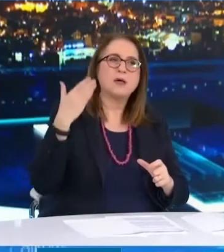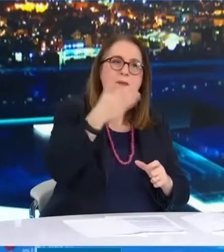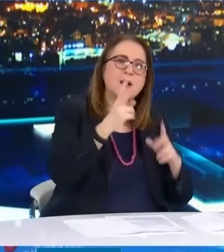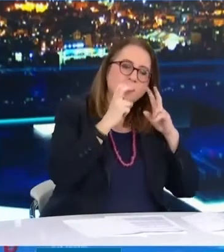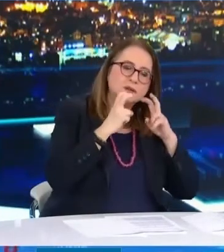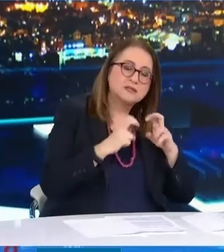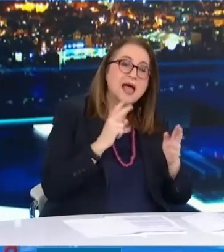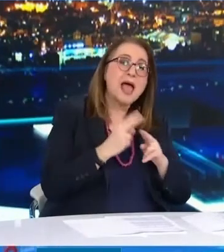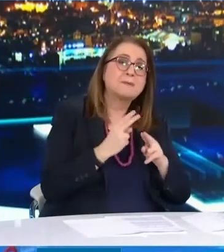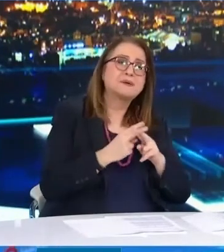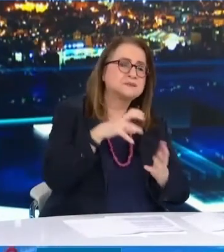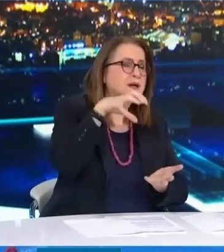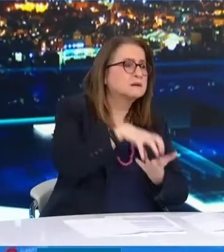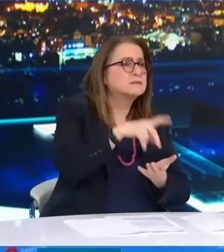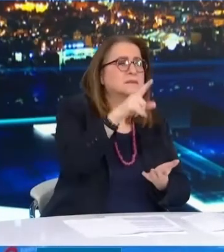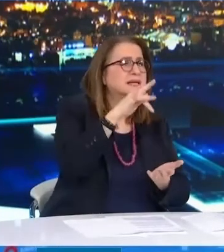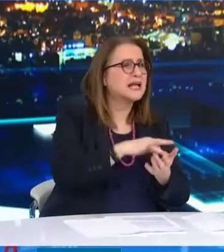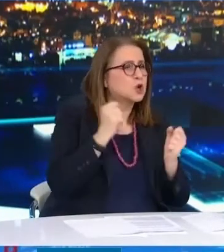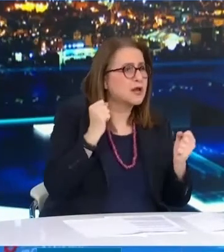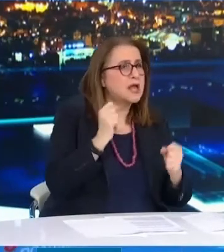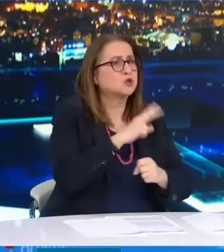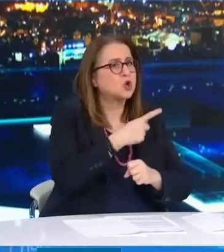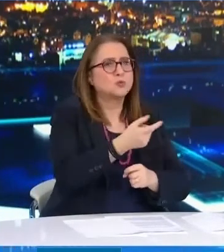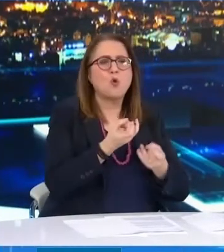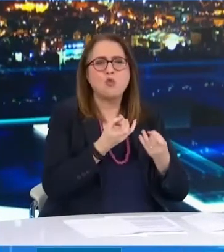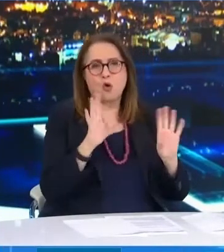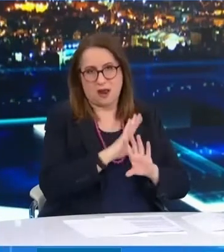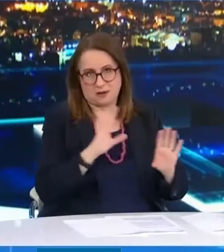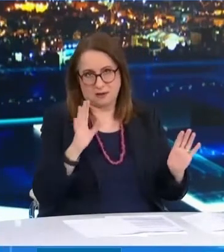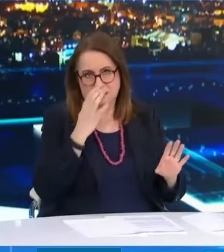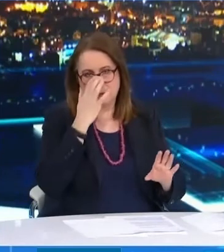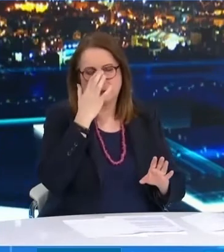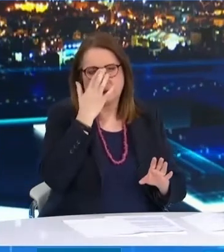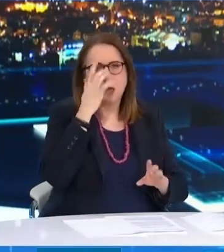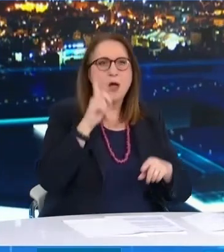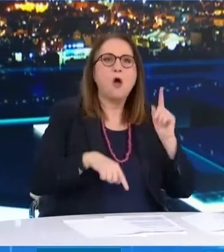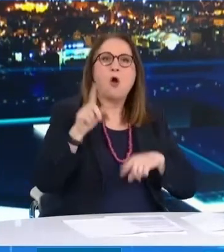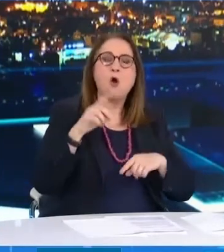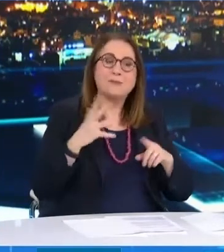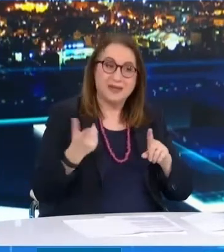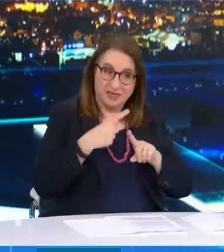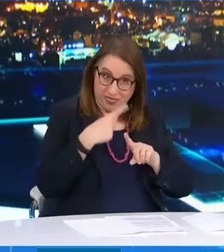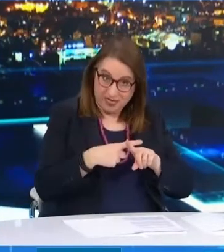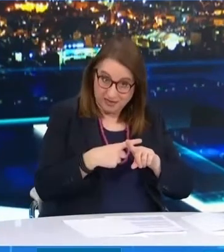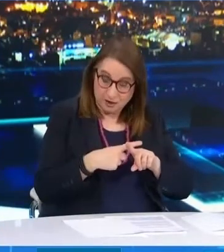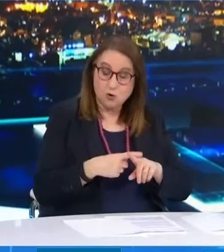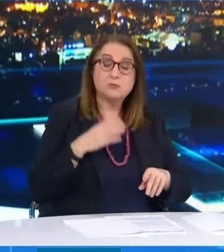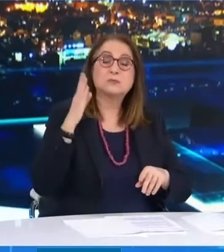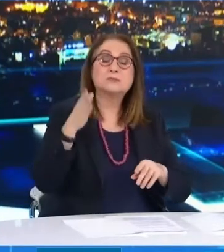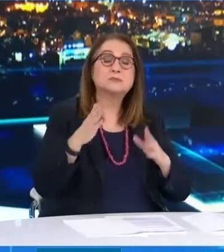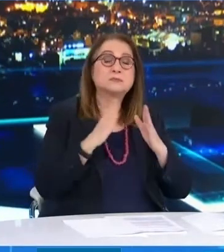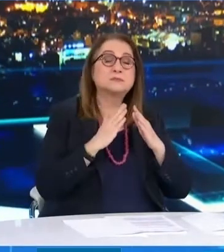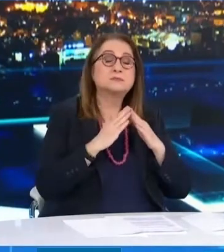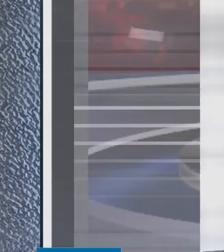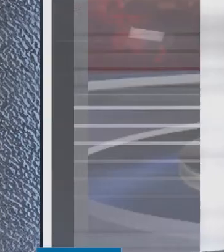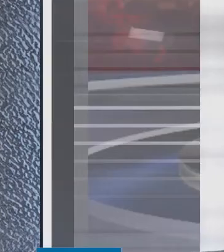δεν φέρουν μαζί τους τη βεβαίωση, δεν θα μπορούν να παρακολουθήσουν τα μαθήματά τους, ούτε θα υπάρχει δυνατότητα τηλεκπαίδευσης.